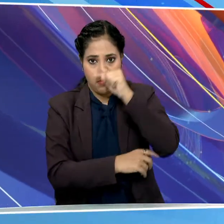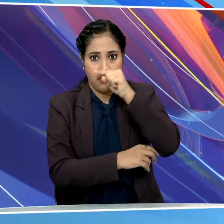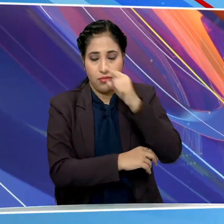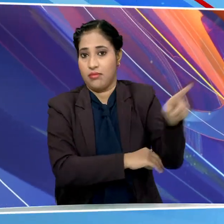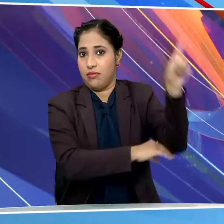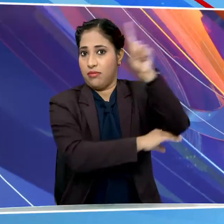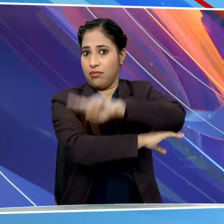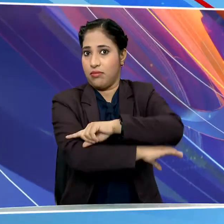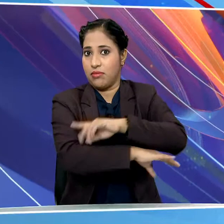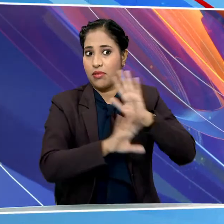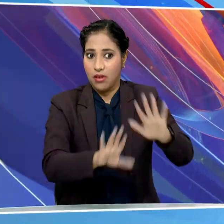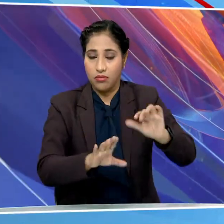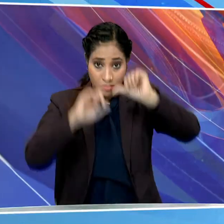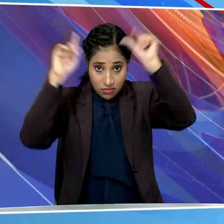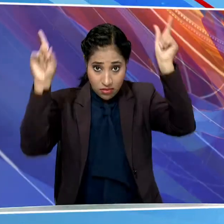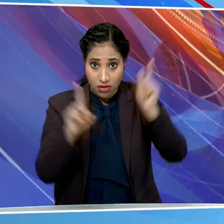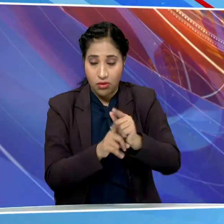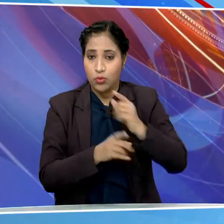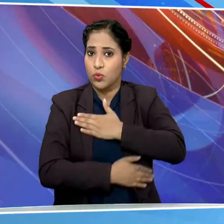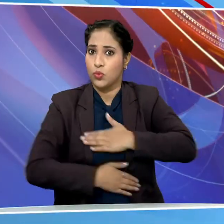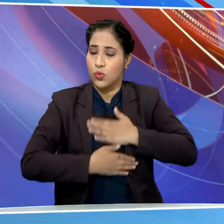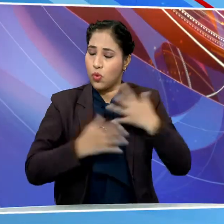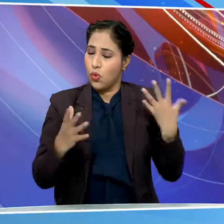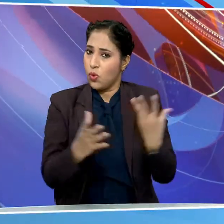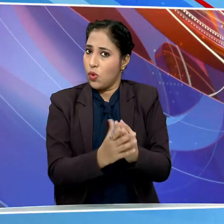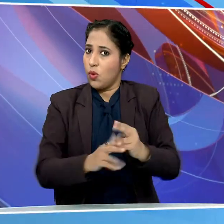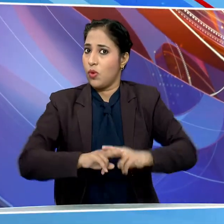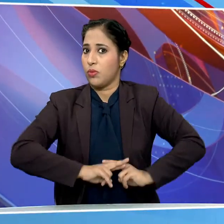તરીકે આખો હિન્દુસ્તાન મનાવે છે।